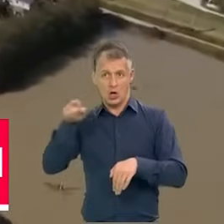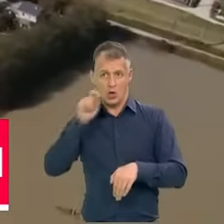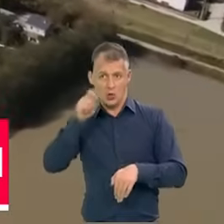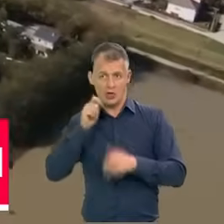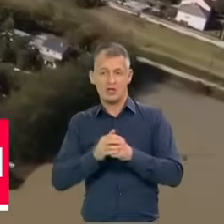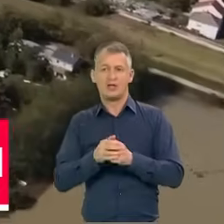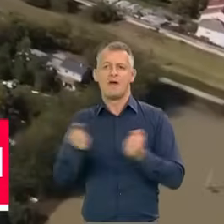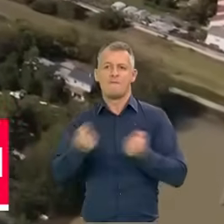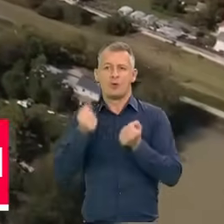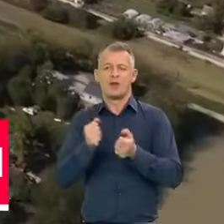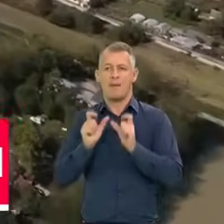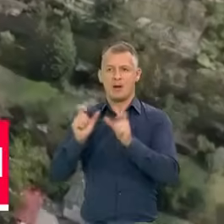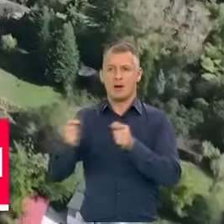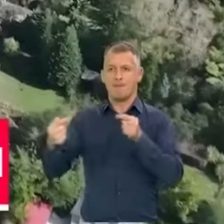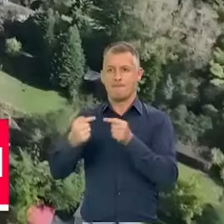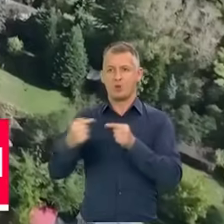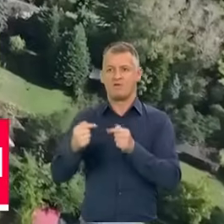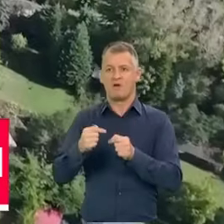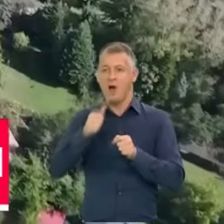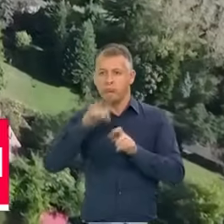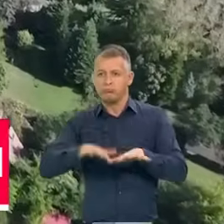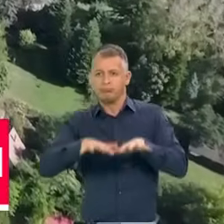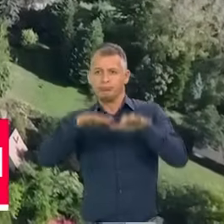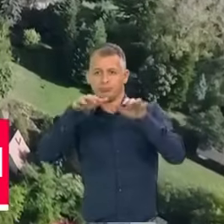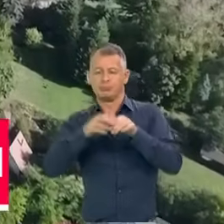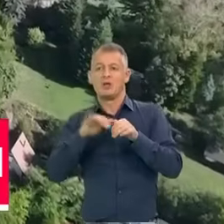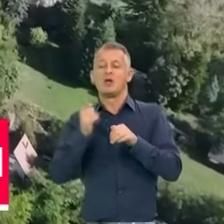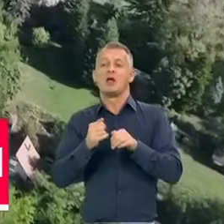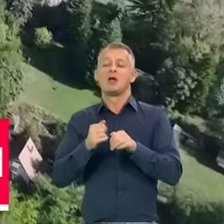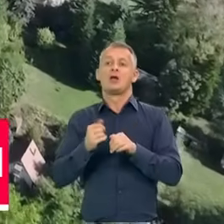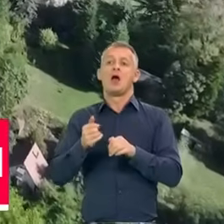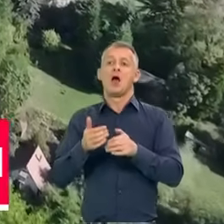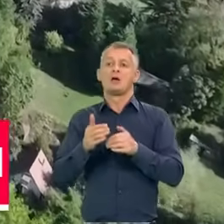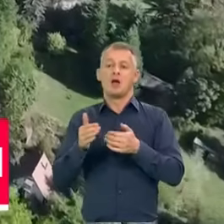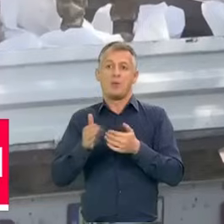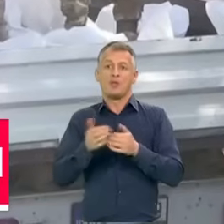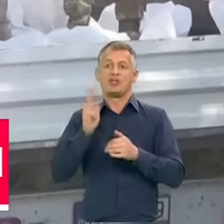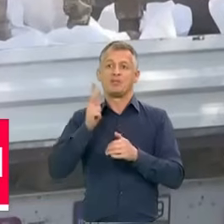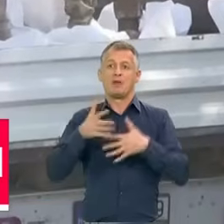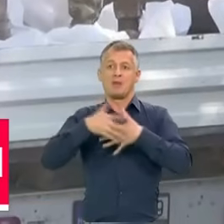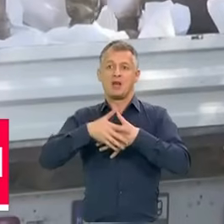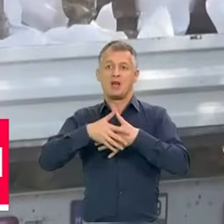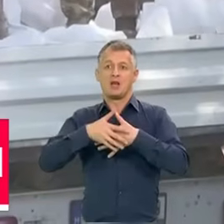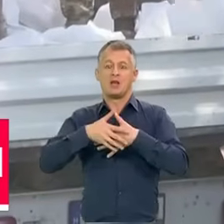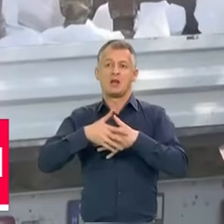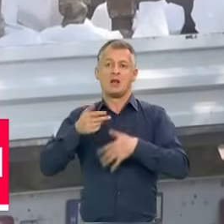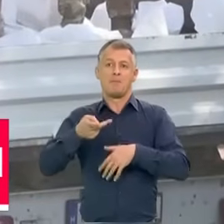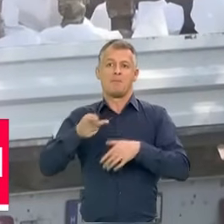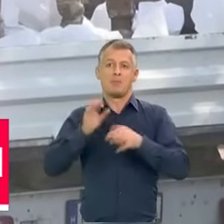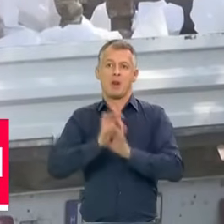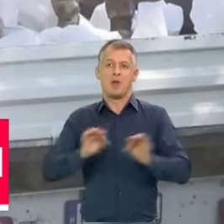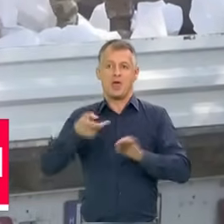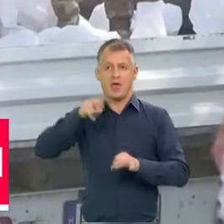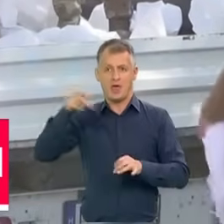de apărare în fața inundațiilor s au ridicat la aproximativ 13 milioane de euro în sudul țării apele au inundat mai multe